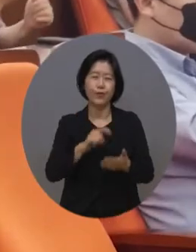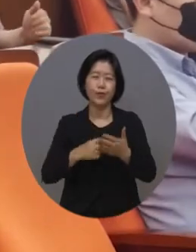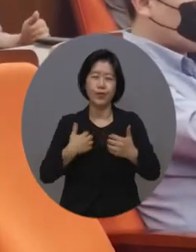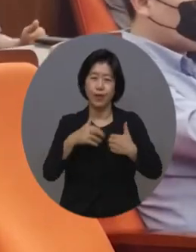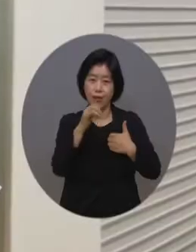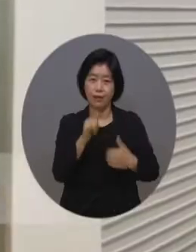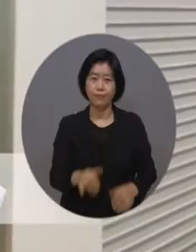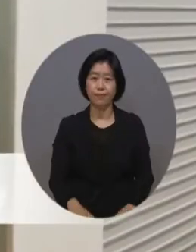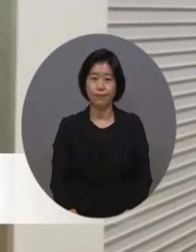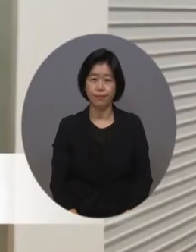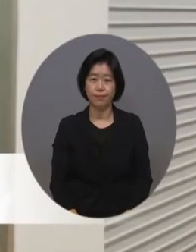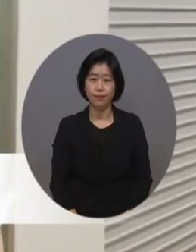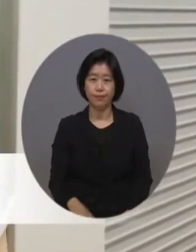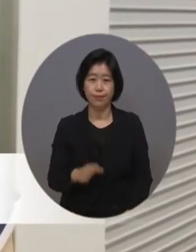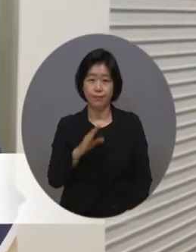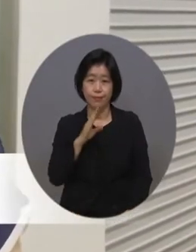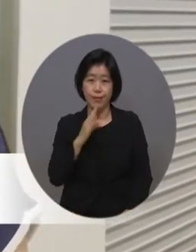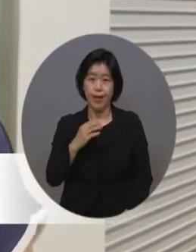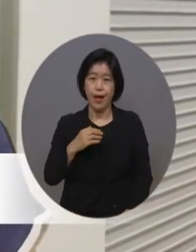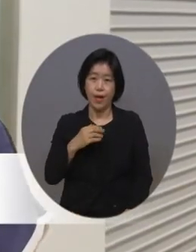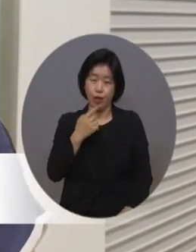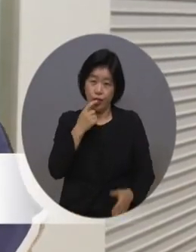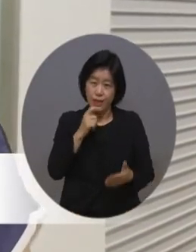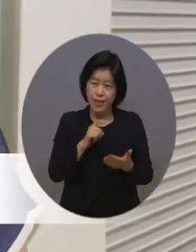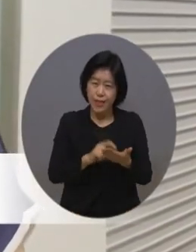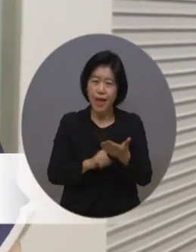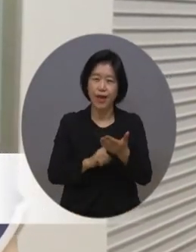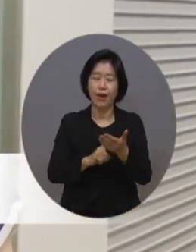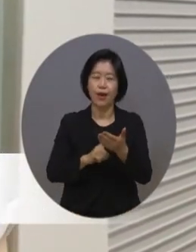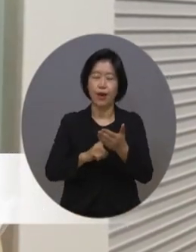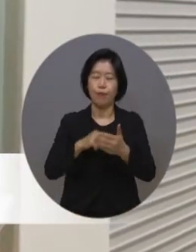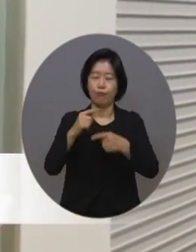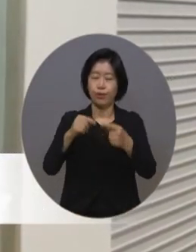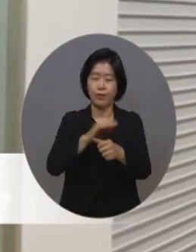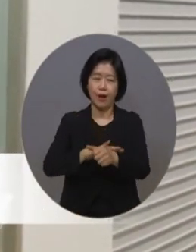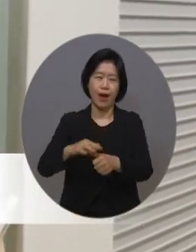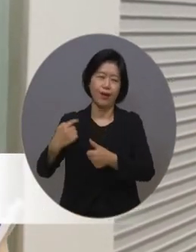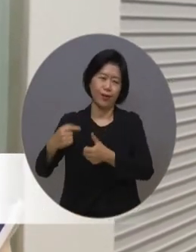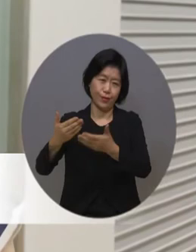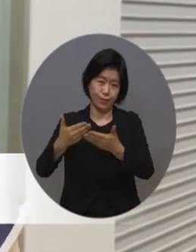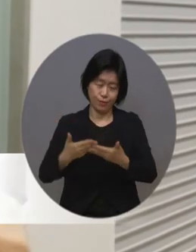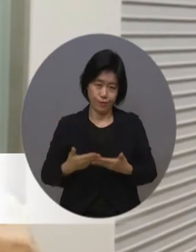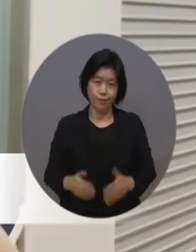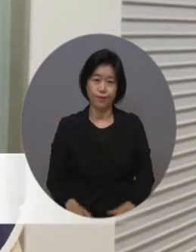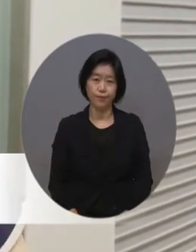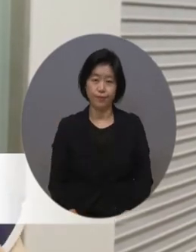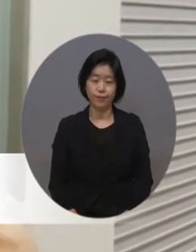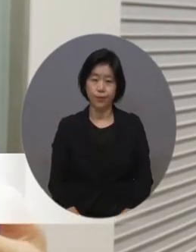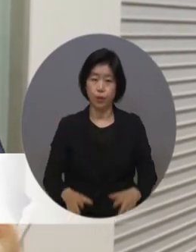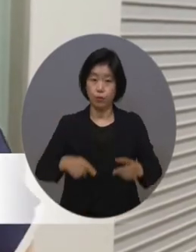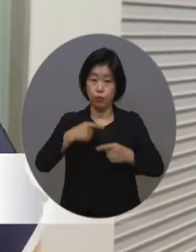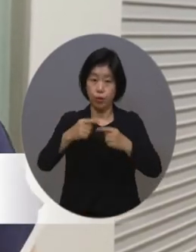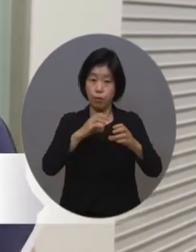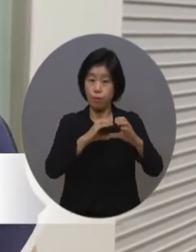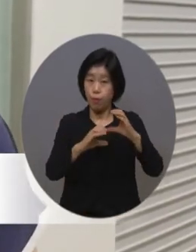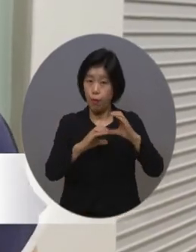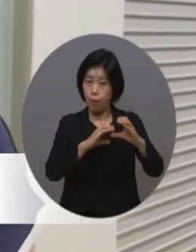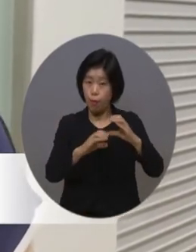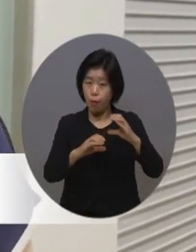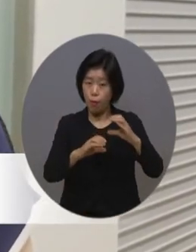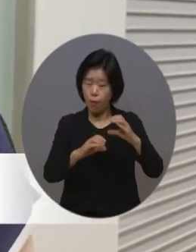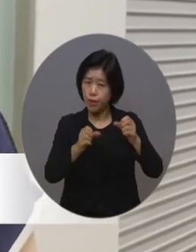굉장히 쉽게 수화를 알려주셨고 실제로 저희가 이렇게 수로 갖기가